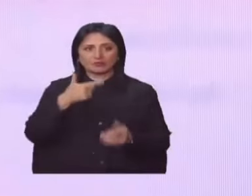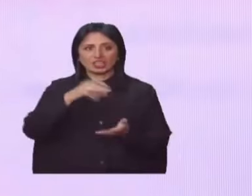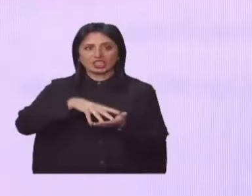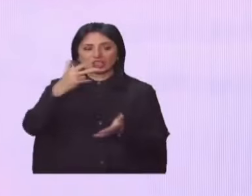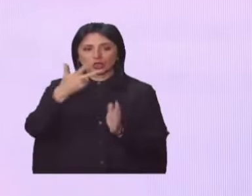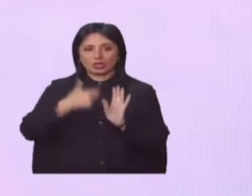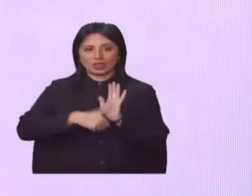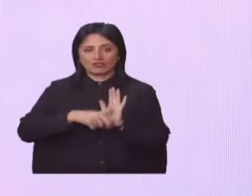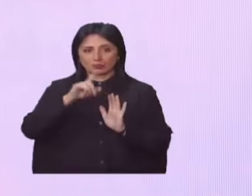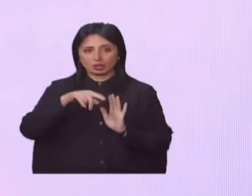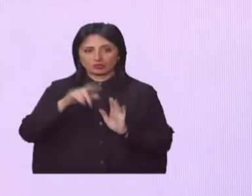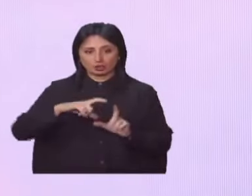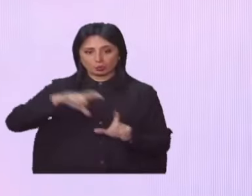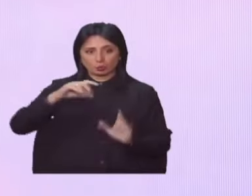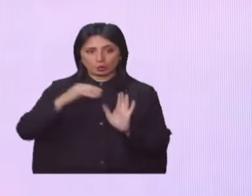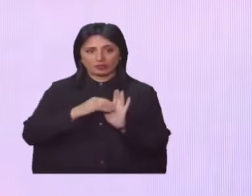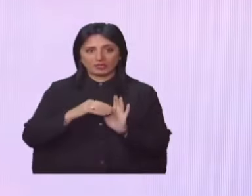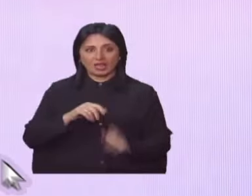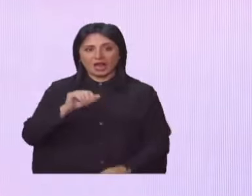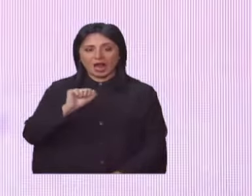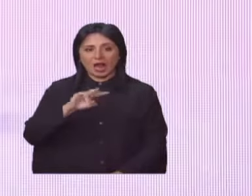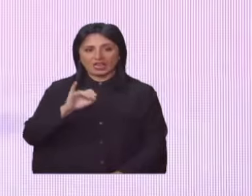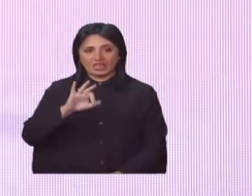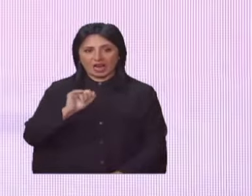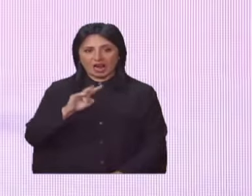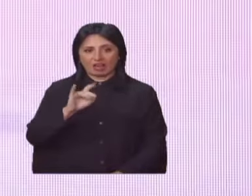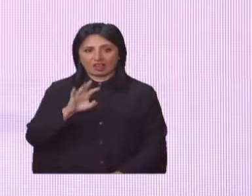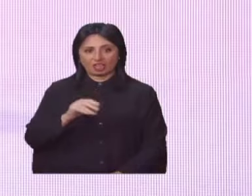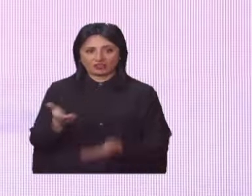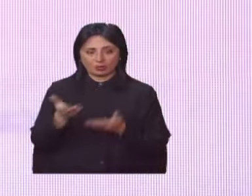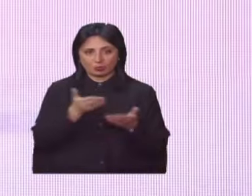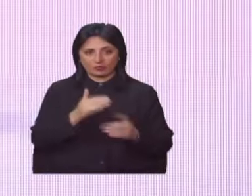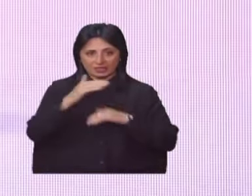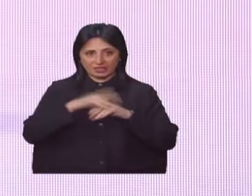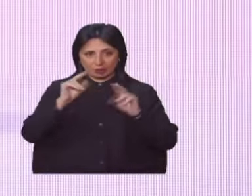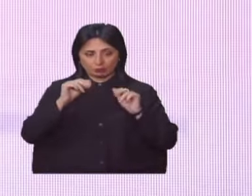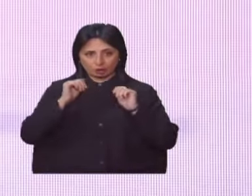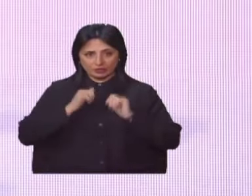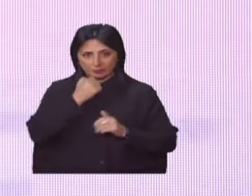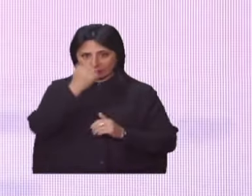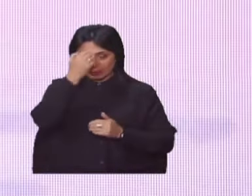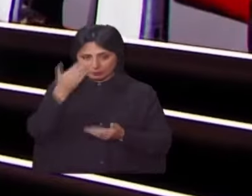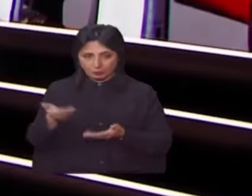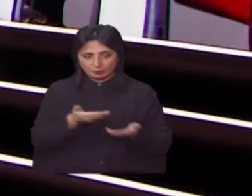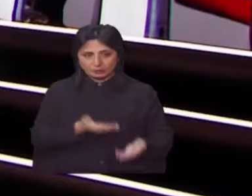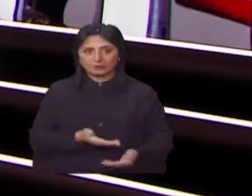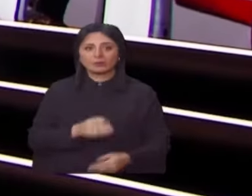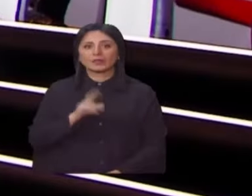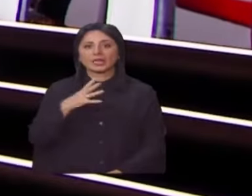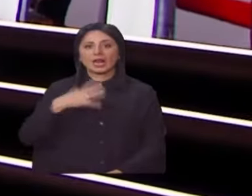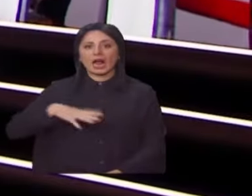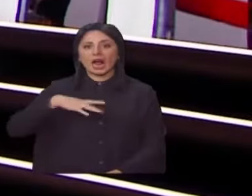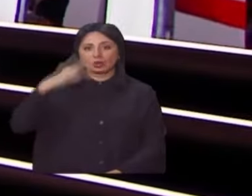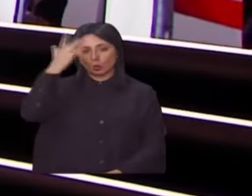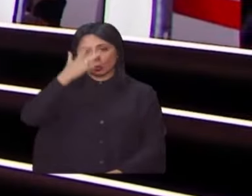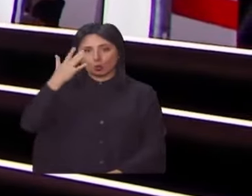გირჩი 36 ნომერია ბიულეტენში ალექ ბატონი ალექსანდრე რაქვიაშვილია მობრძანებული საღამოშიდობის და მადლობა მობრძანებისთვის